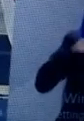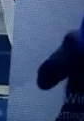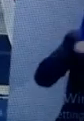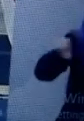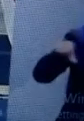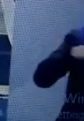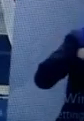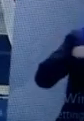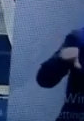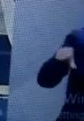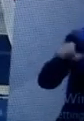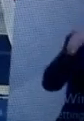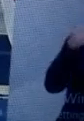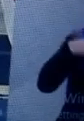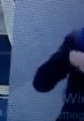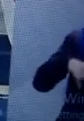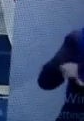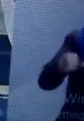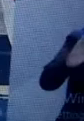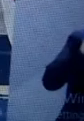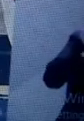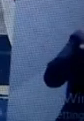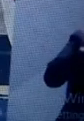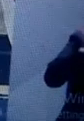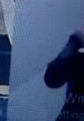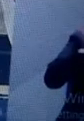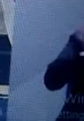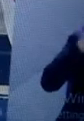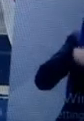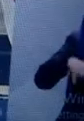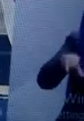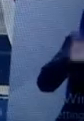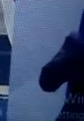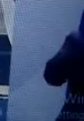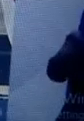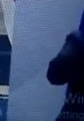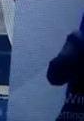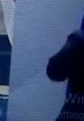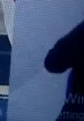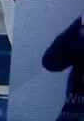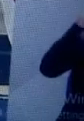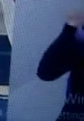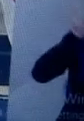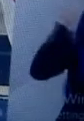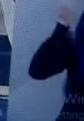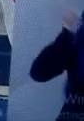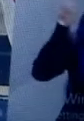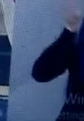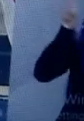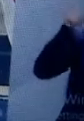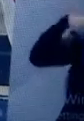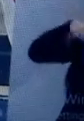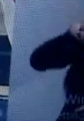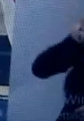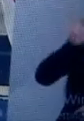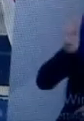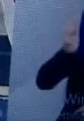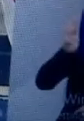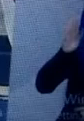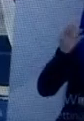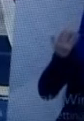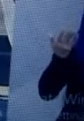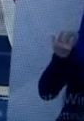ataupun sektor masih dilarang. Ini termasuk pub, kelab malam, pusat